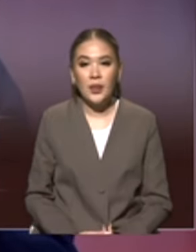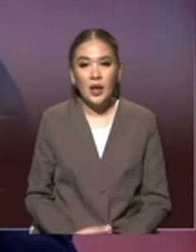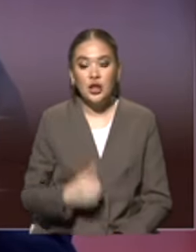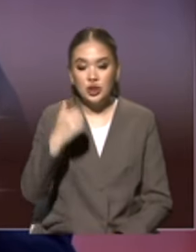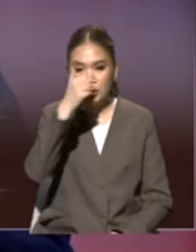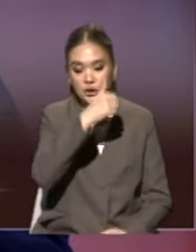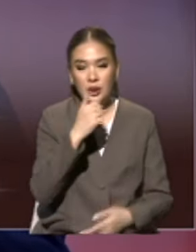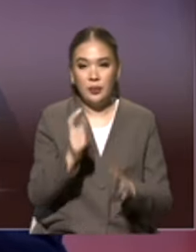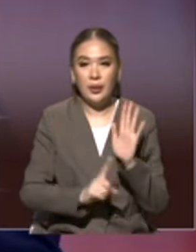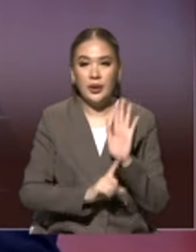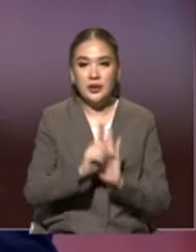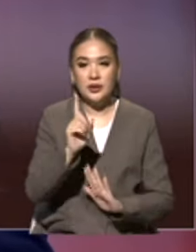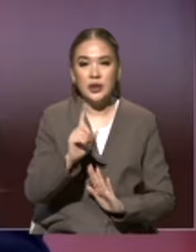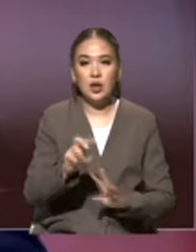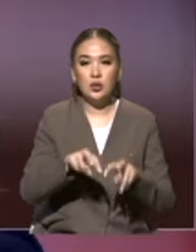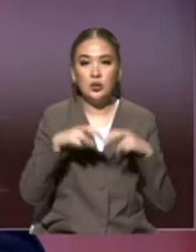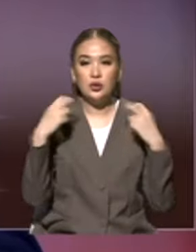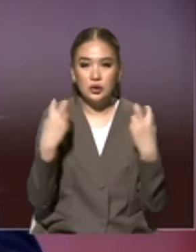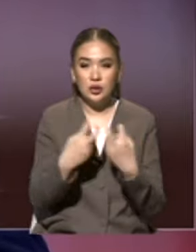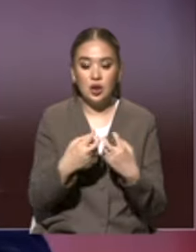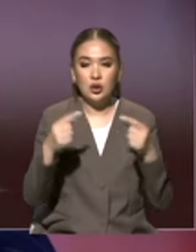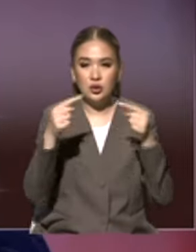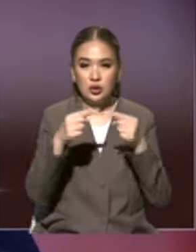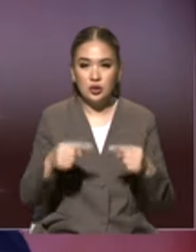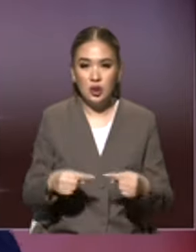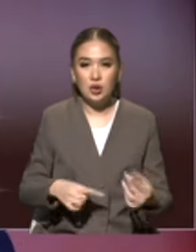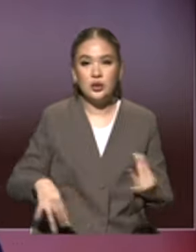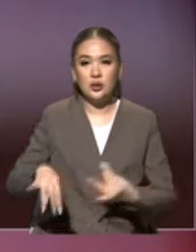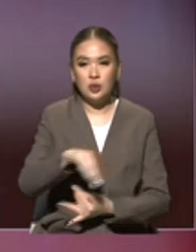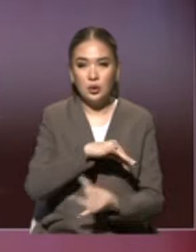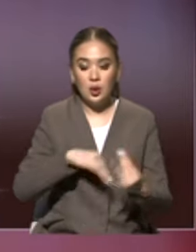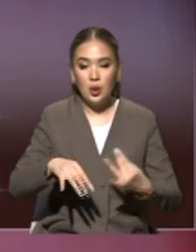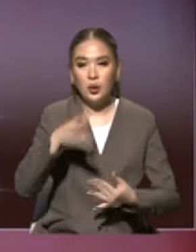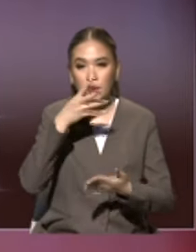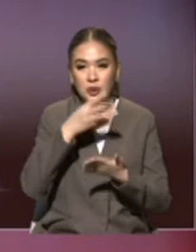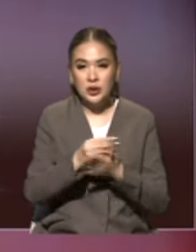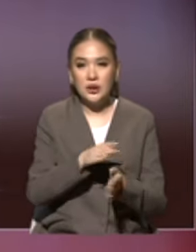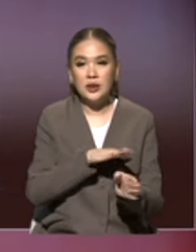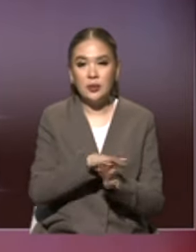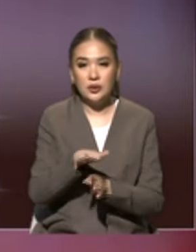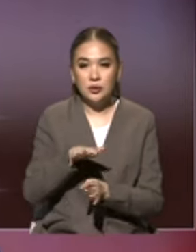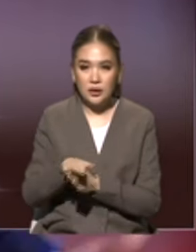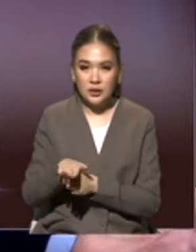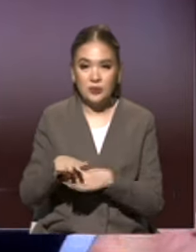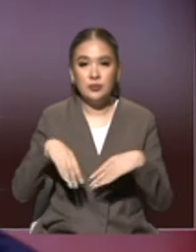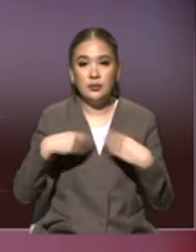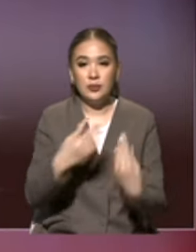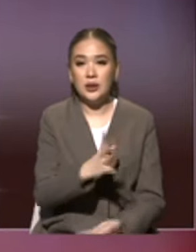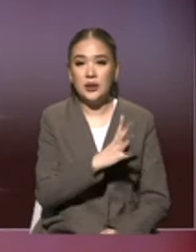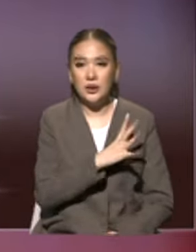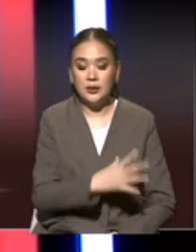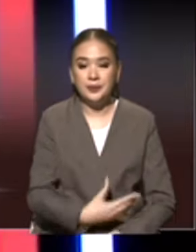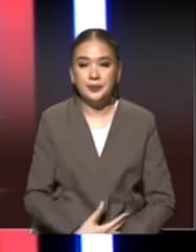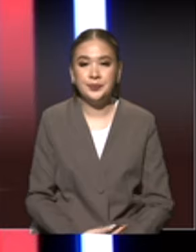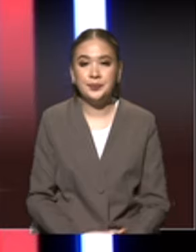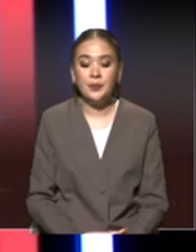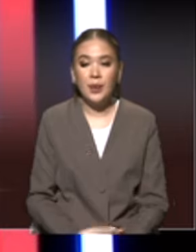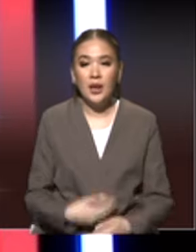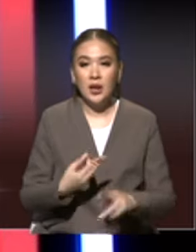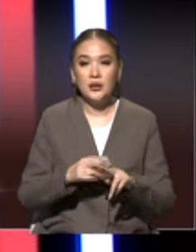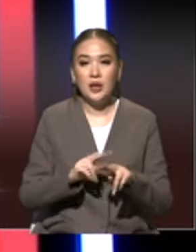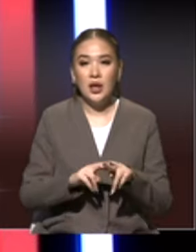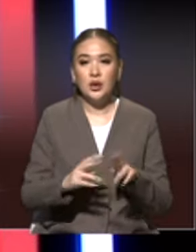жылдың басында кеңейтілген үкімет отырысында да ол нақтылап өзінің жаңағы тапсырмаларын берді. Ал енді әрине